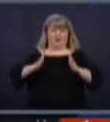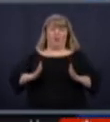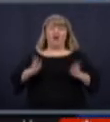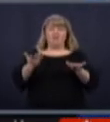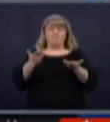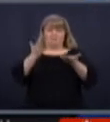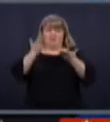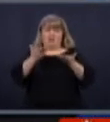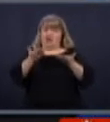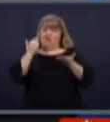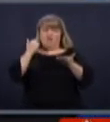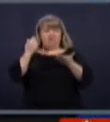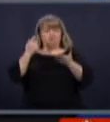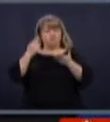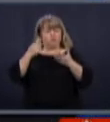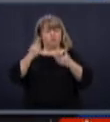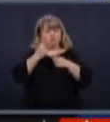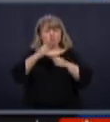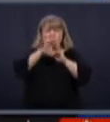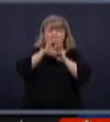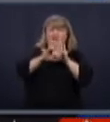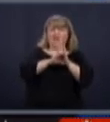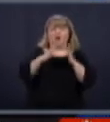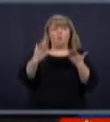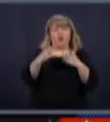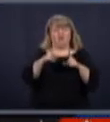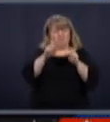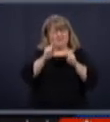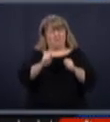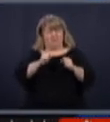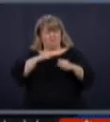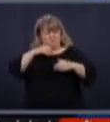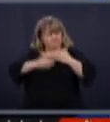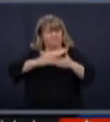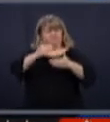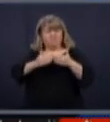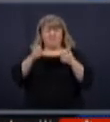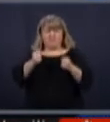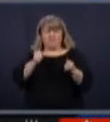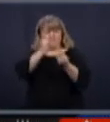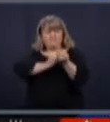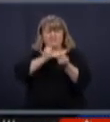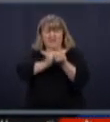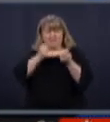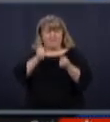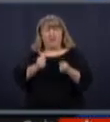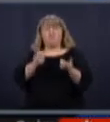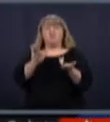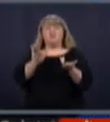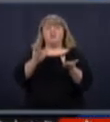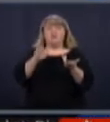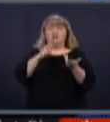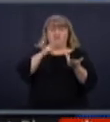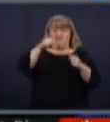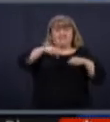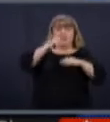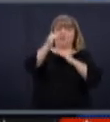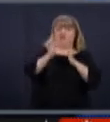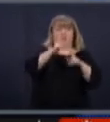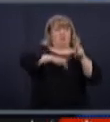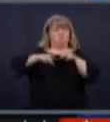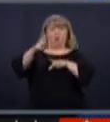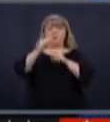été résilients, ont toujours été prêts à se battre. On n'est pas parfait comme nation. Mais je pense